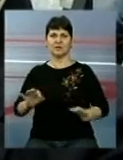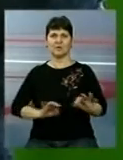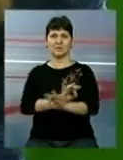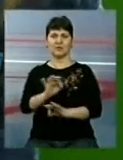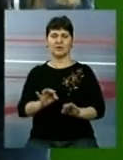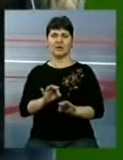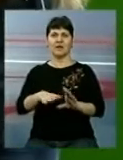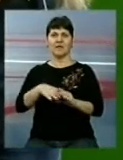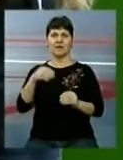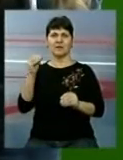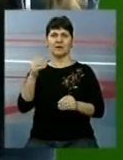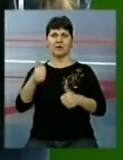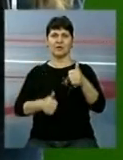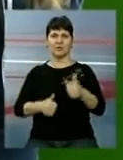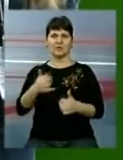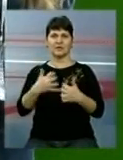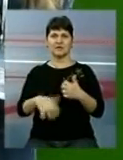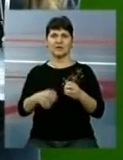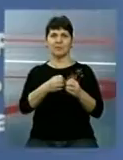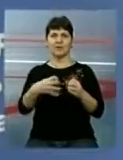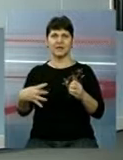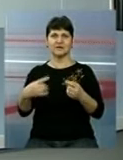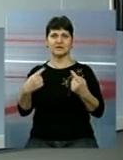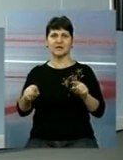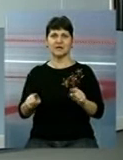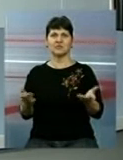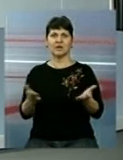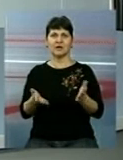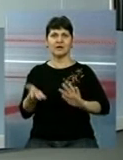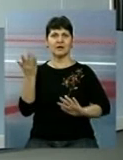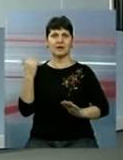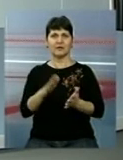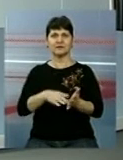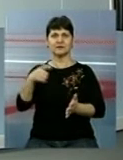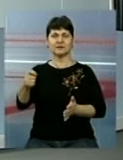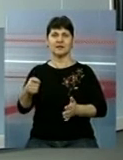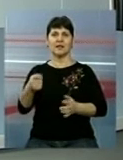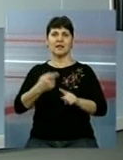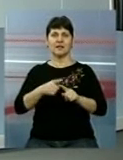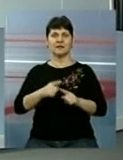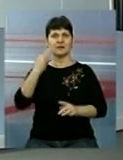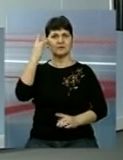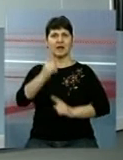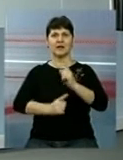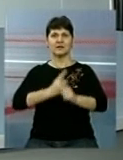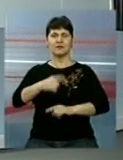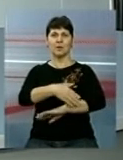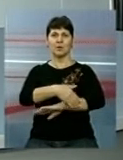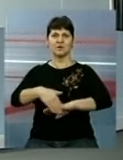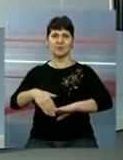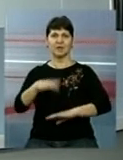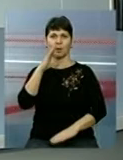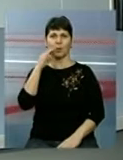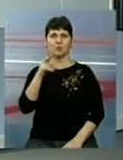Вони були обрані шляхом конкурсу серед 15 інших, які подавали заявки до студії ідей «Реконструкція проспекту